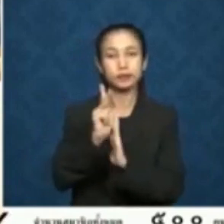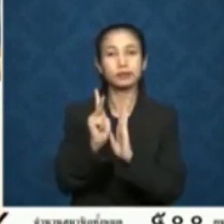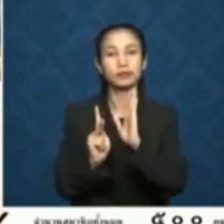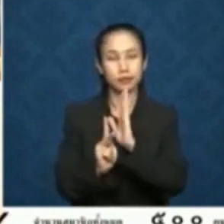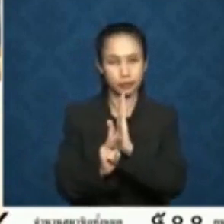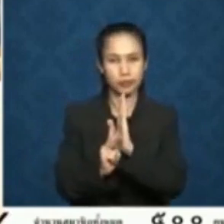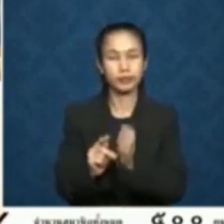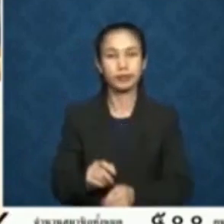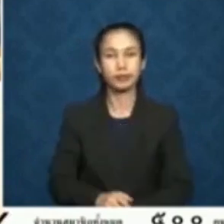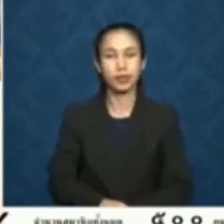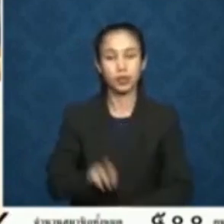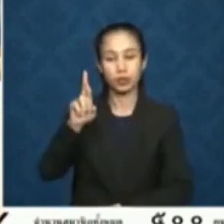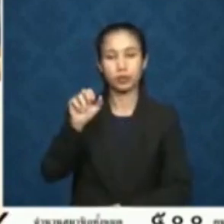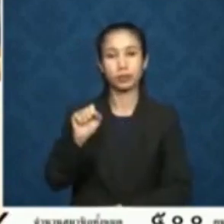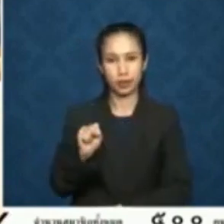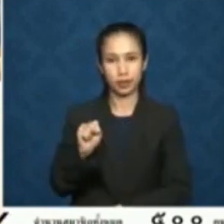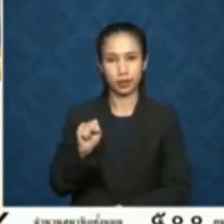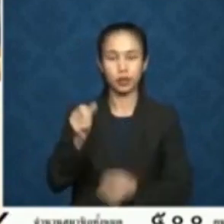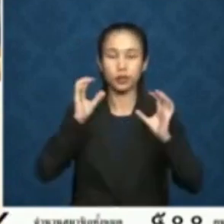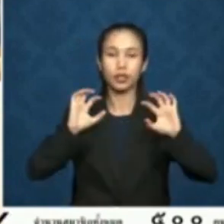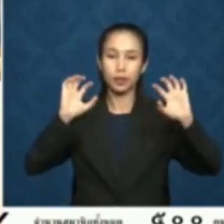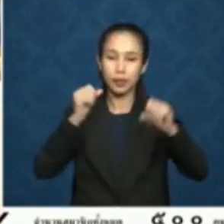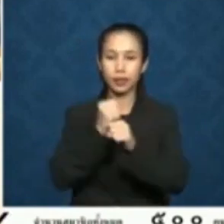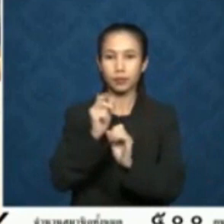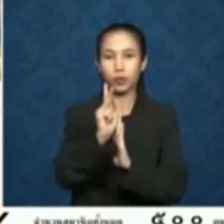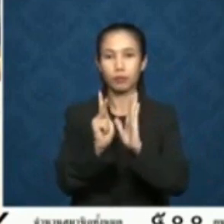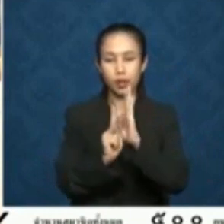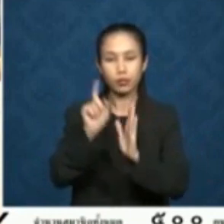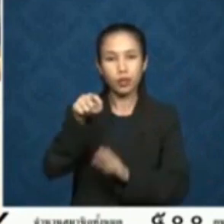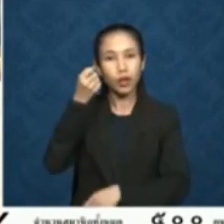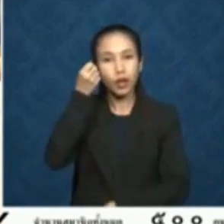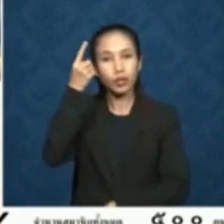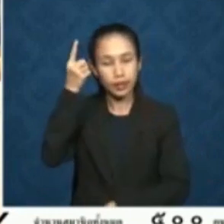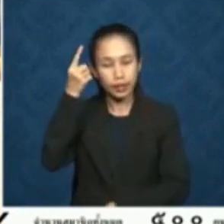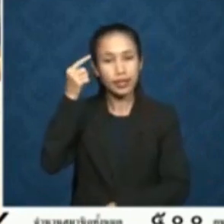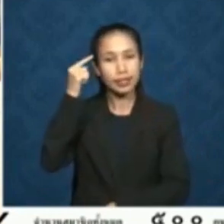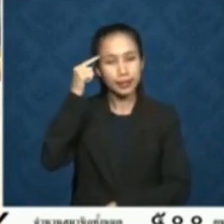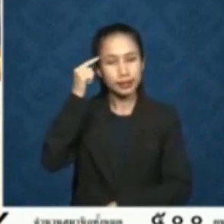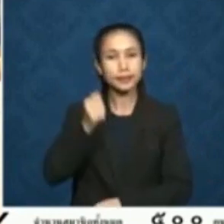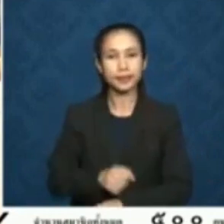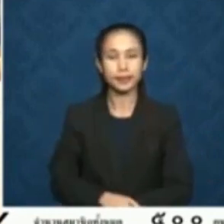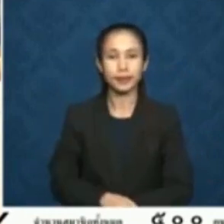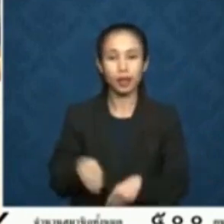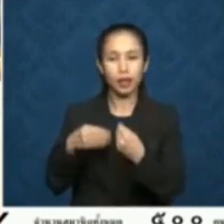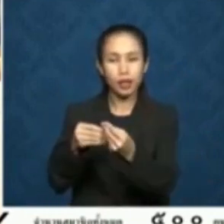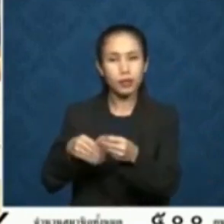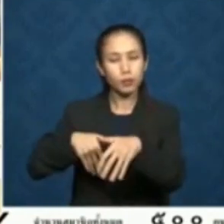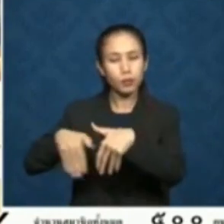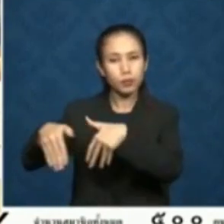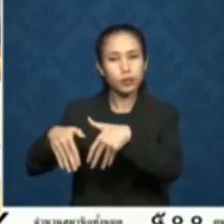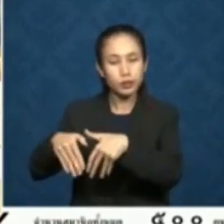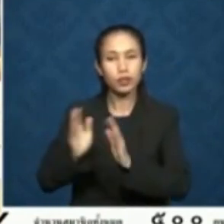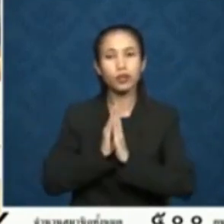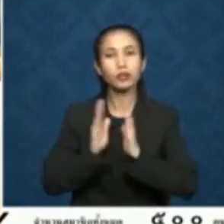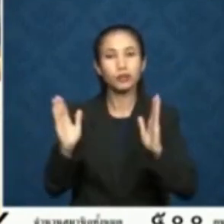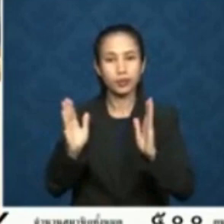การทำกฎหมายของรัฐสภาเราของรัฐบาลนะครับเพราะฉะนั้นเข้าใจในเจตนาและความหวังดีของท่านนะครับต่อพี่น้